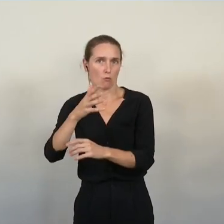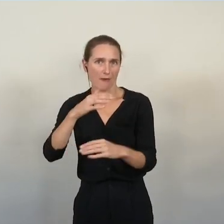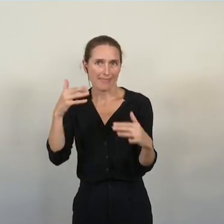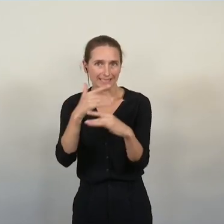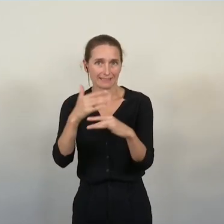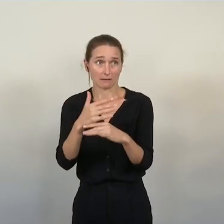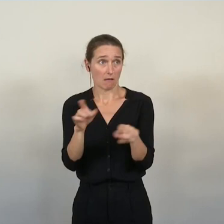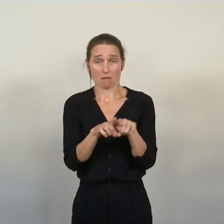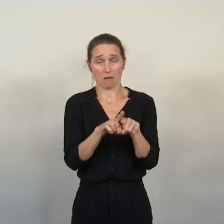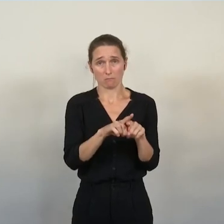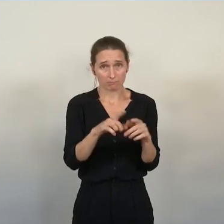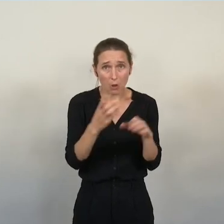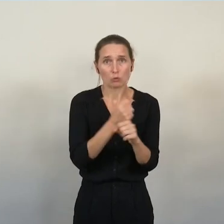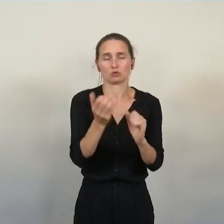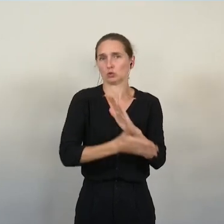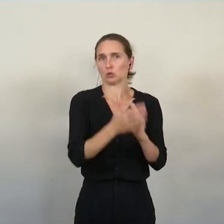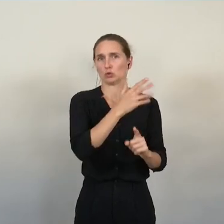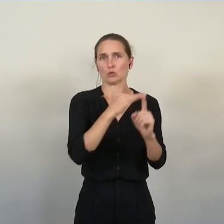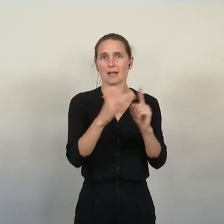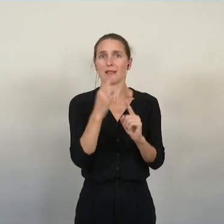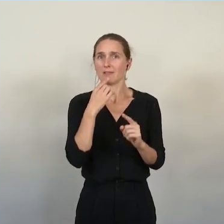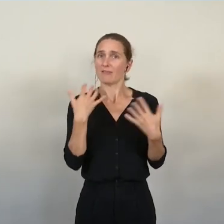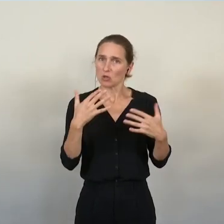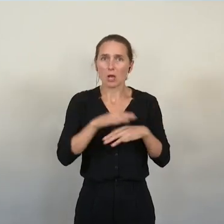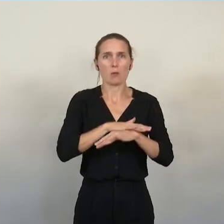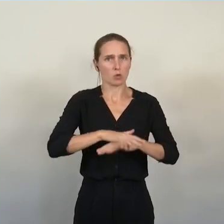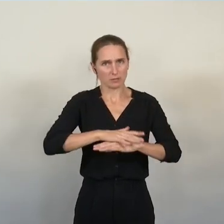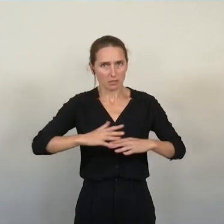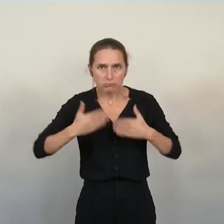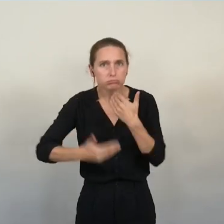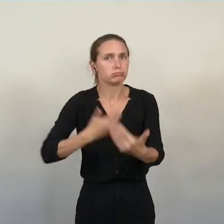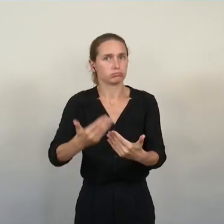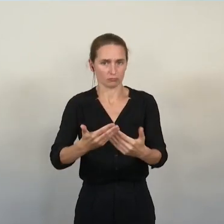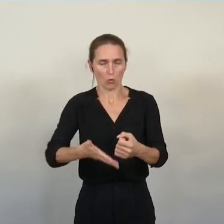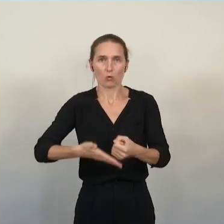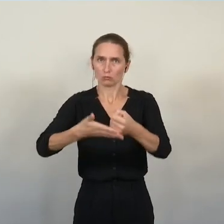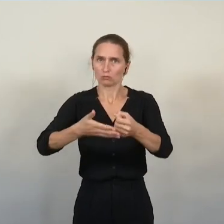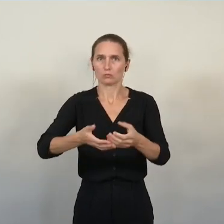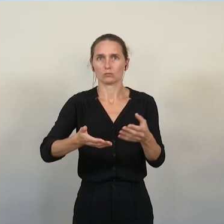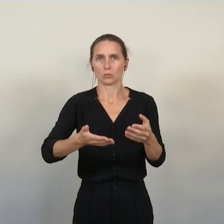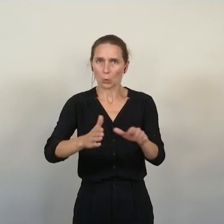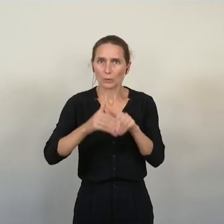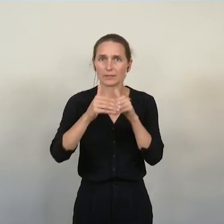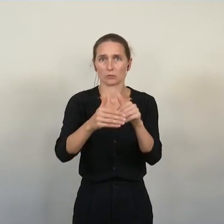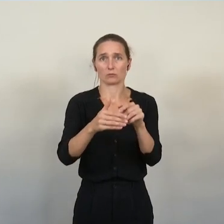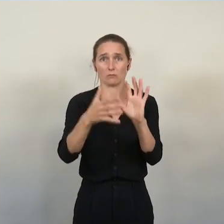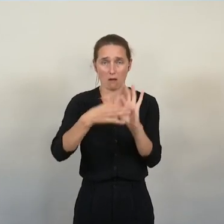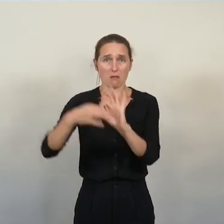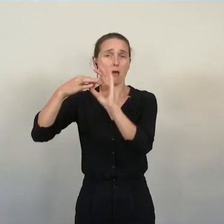nécessite une amplification importante des politiques déjà mises en œuvre en adéquation avec la loi climat et